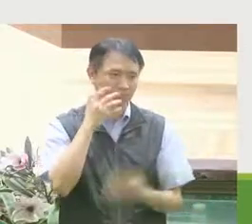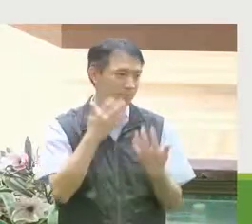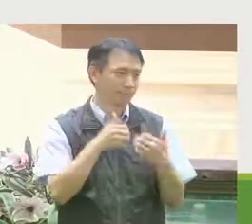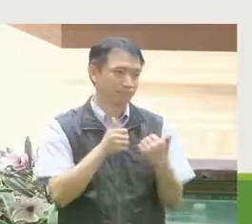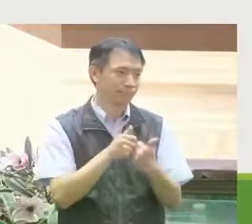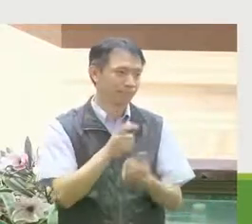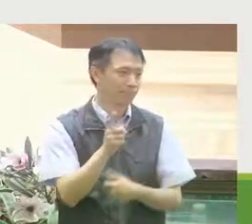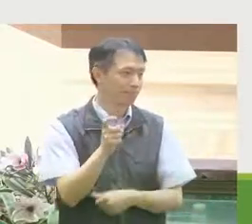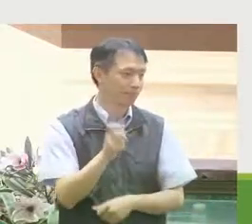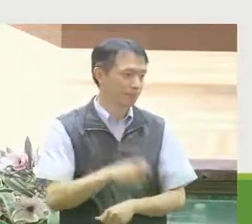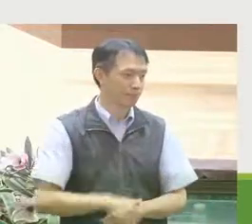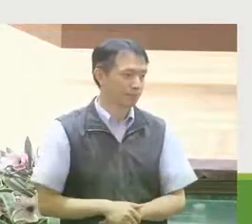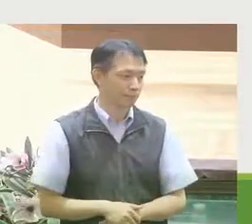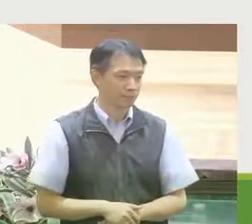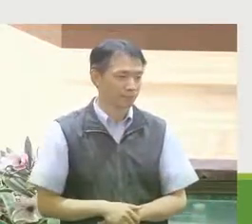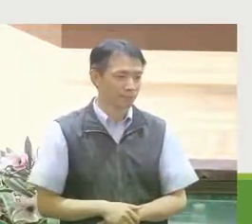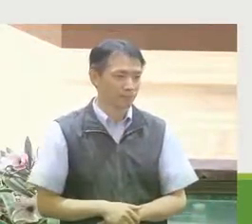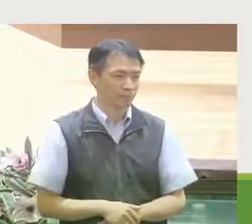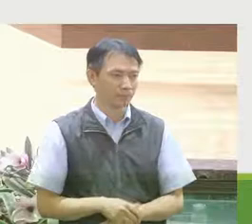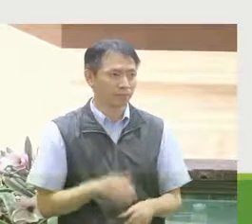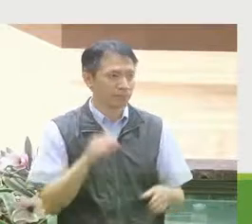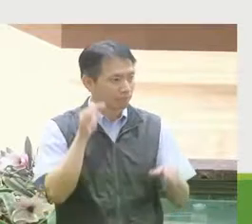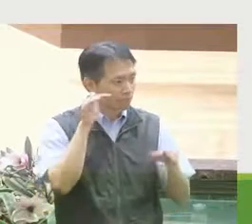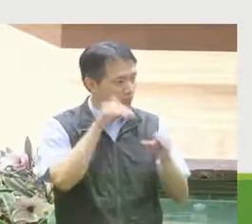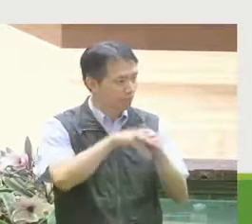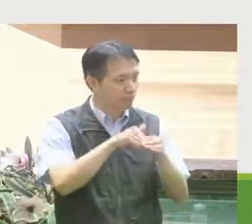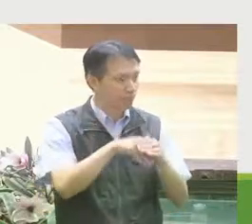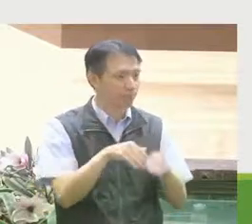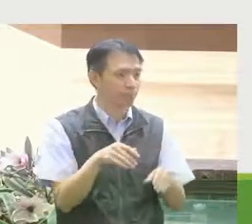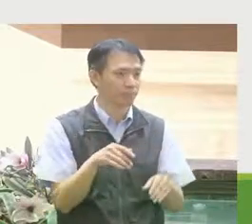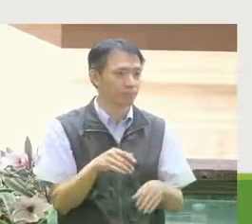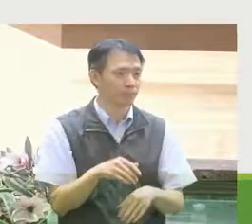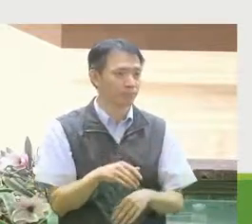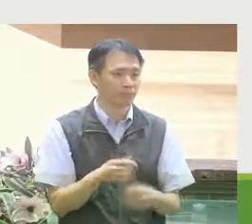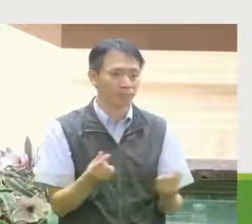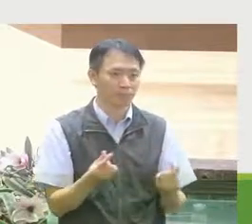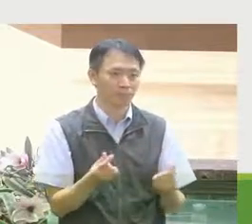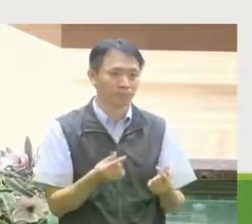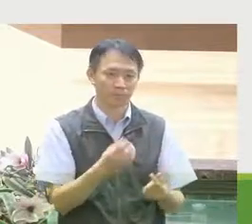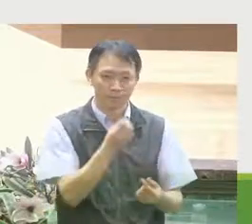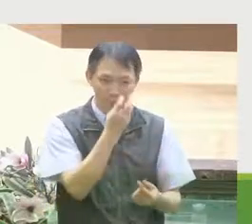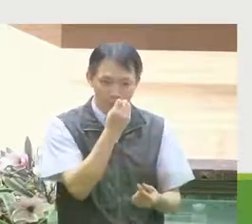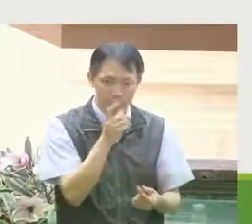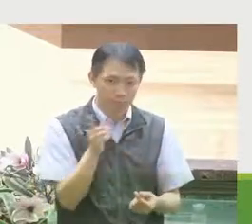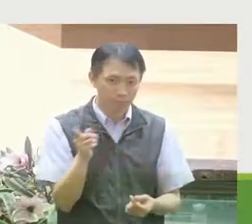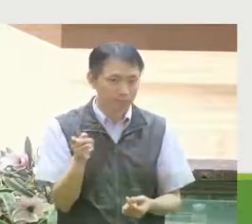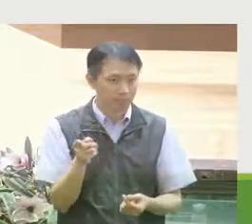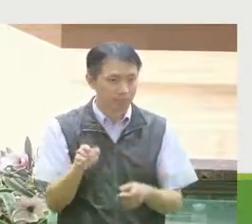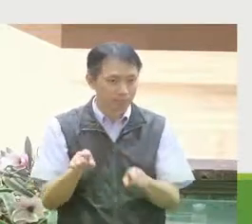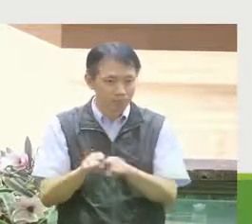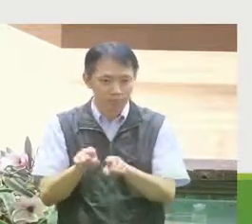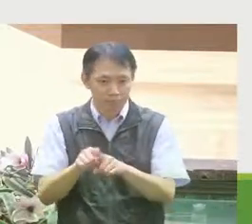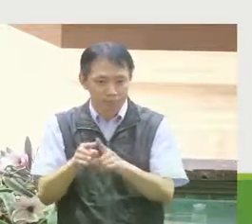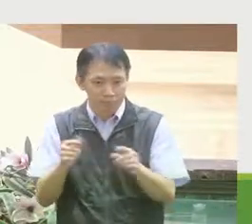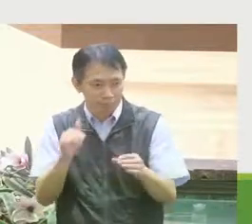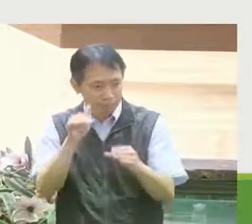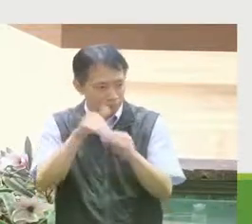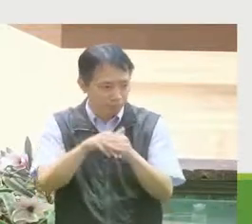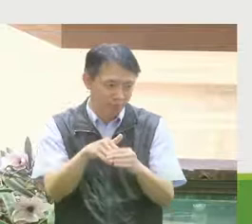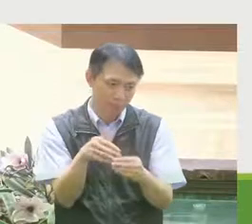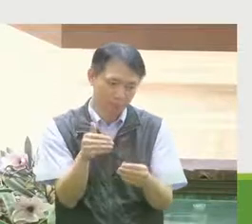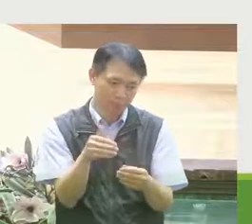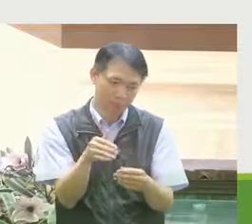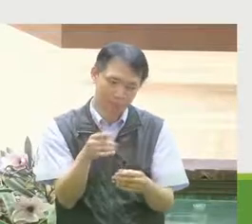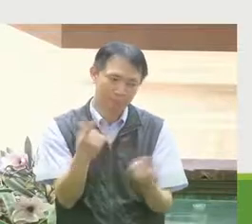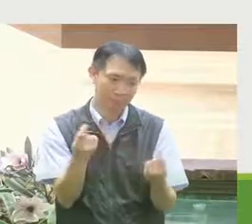除非投票命题是很无聊。宏观一点来说，香港还有没有民间全民投票都成问